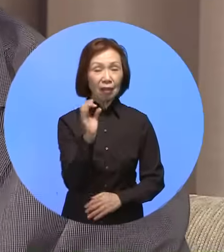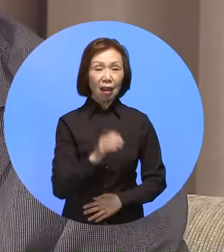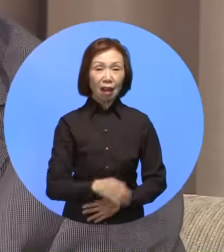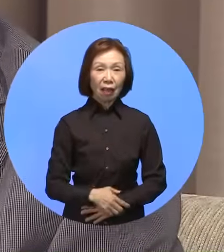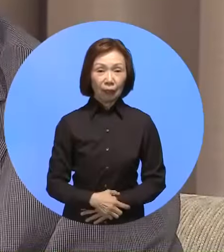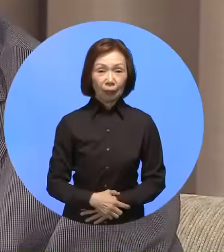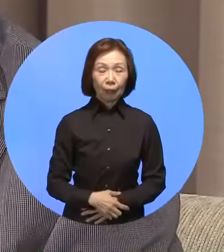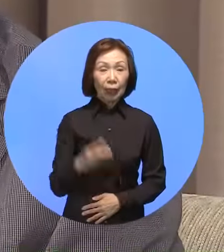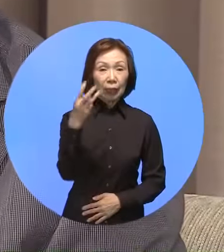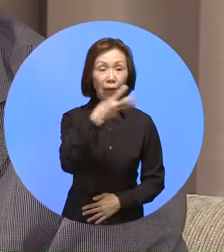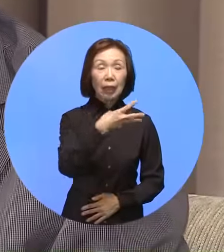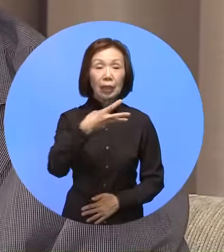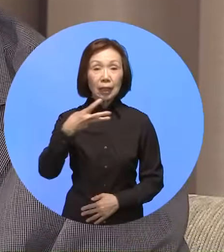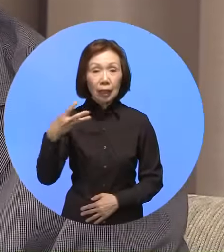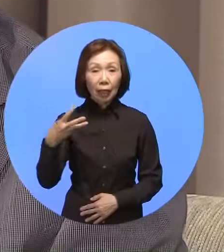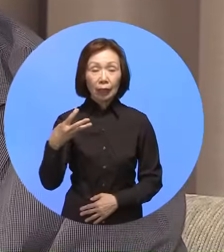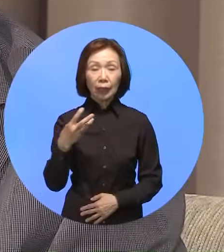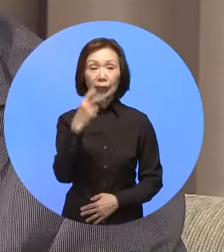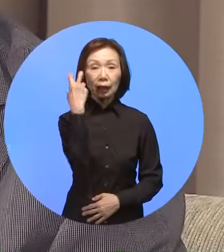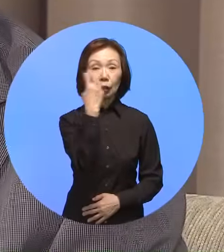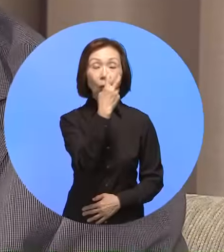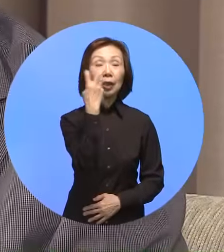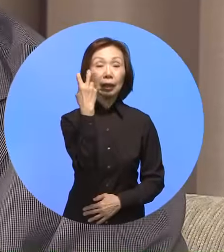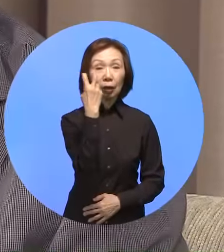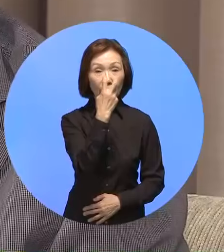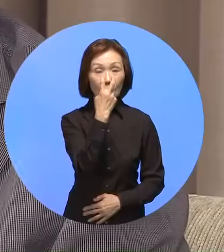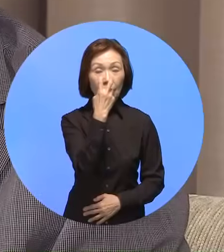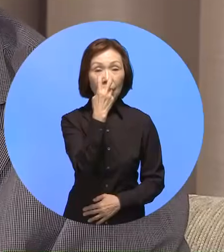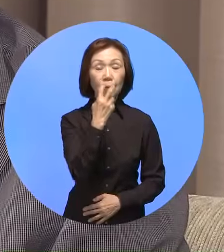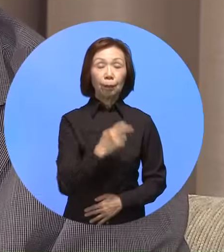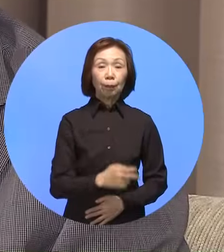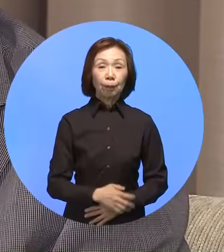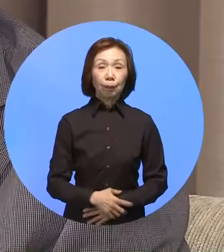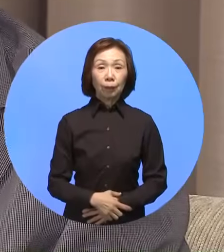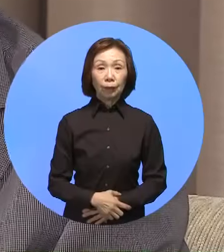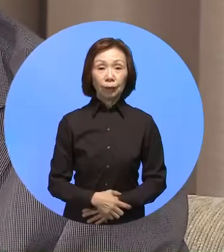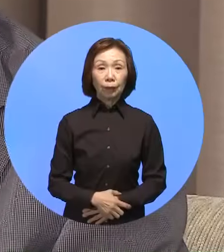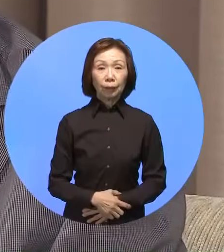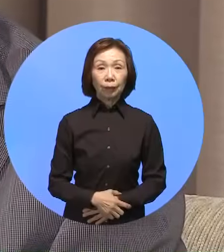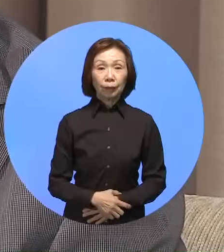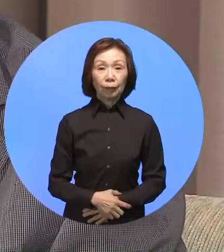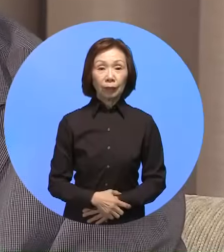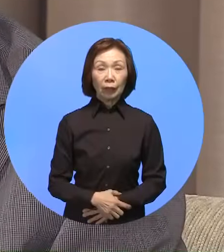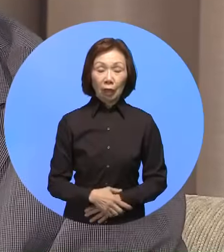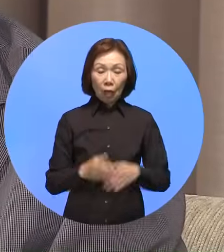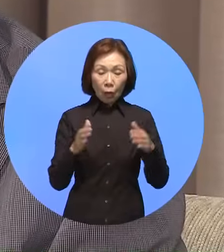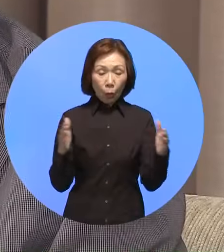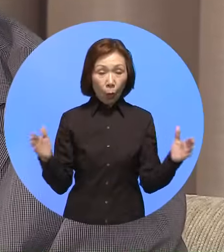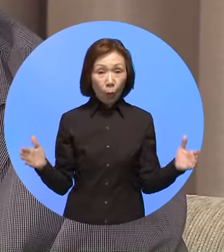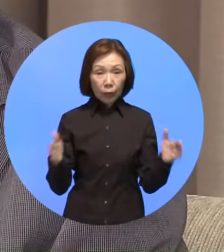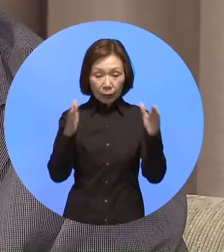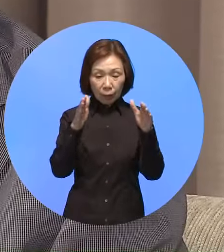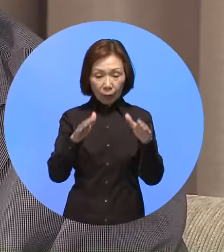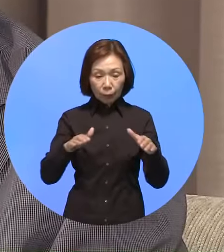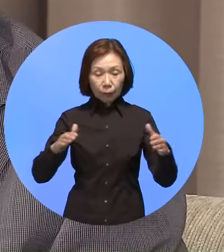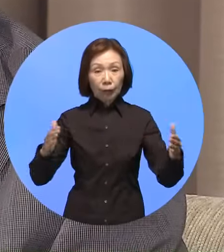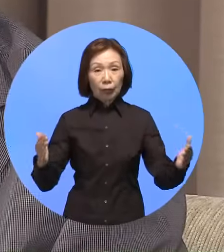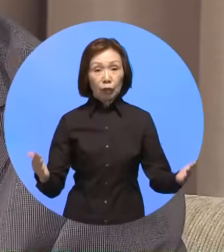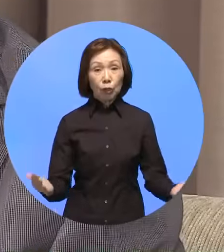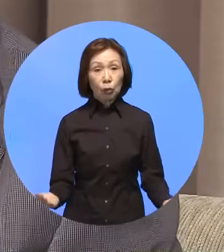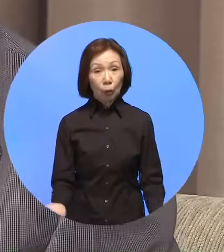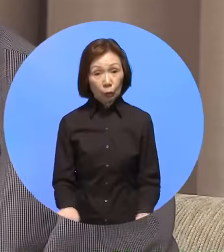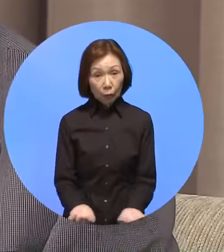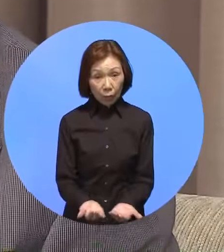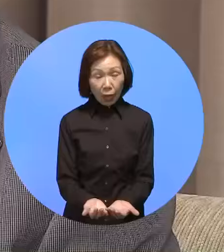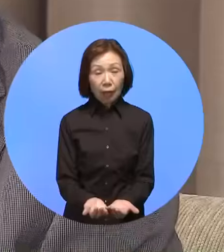第3人のはもう調査では大きな巣駅の壺